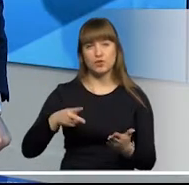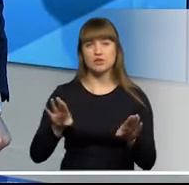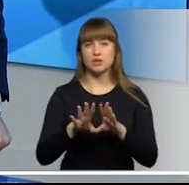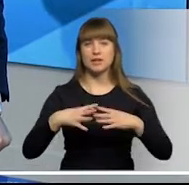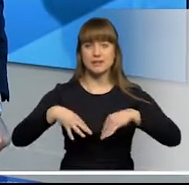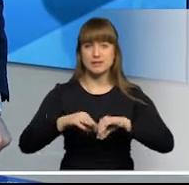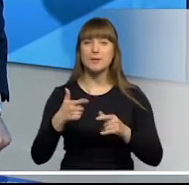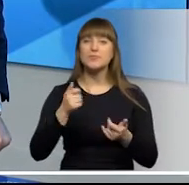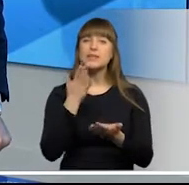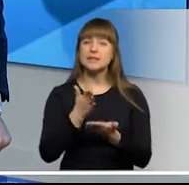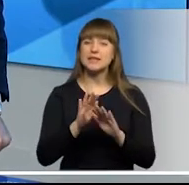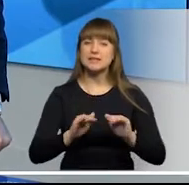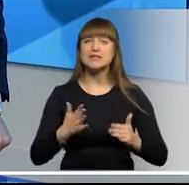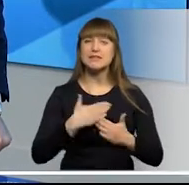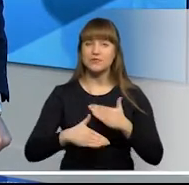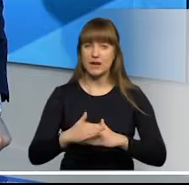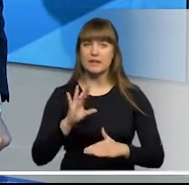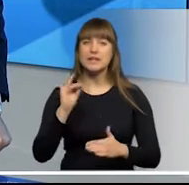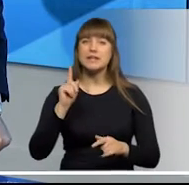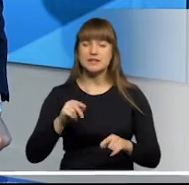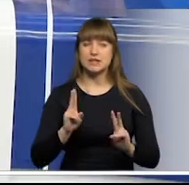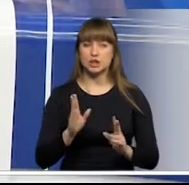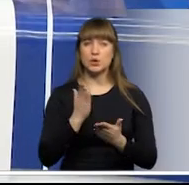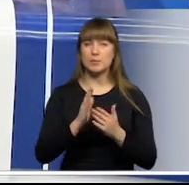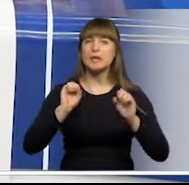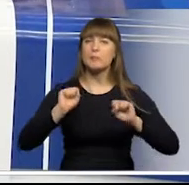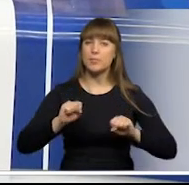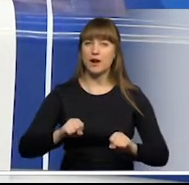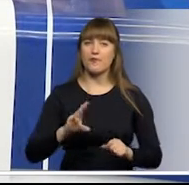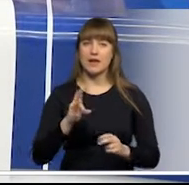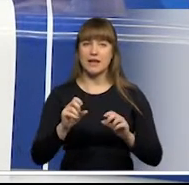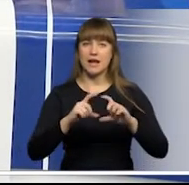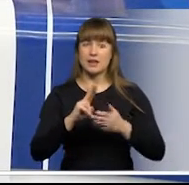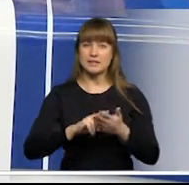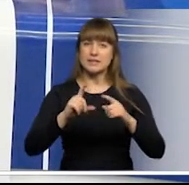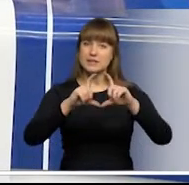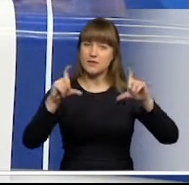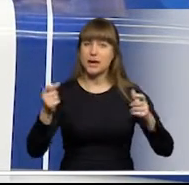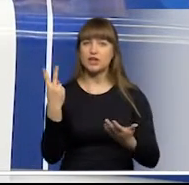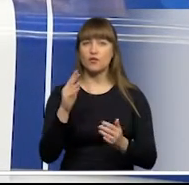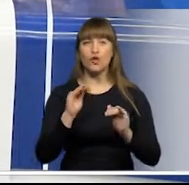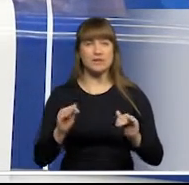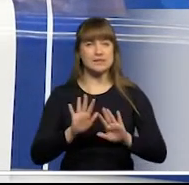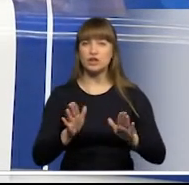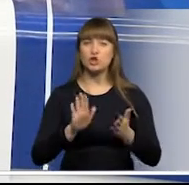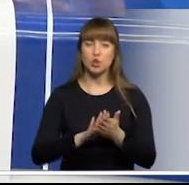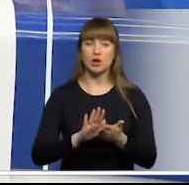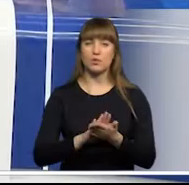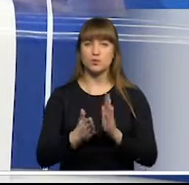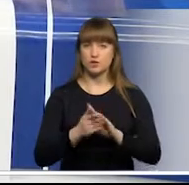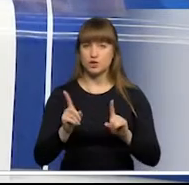есть дети-инвалиды и те, которые имеют право на сертификат. То есть, там двое детей. Не только условия, чтобы ребенок был